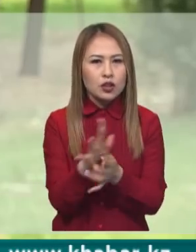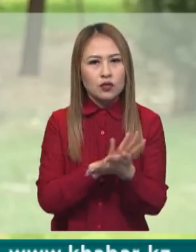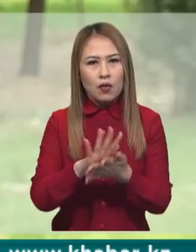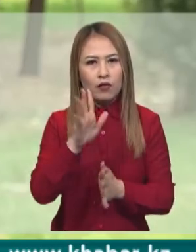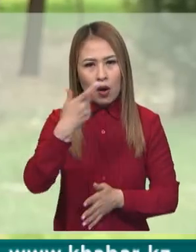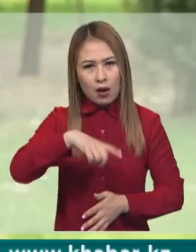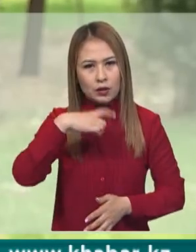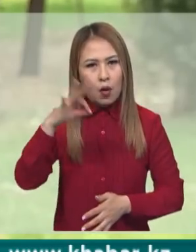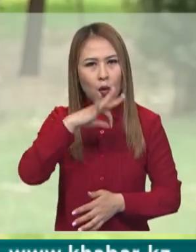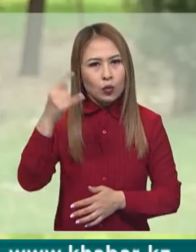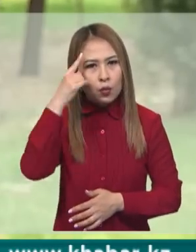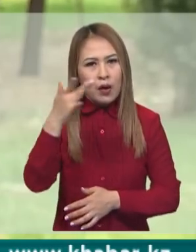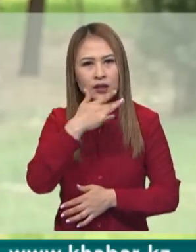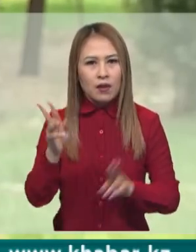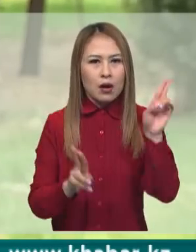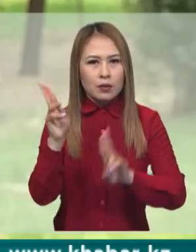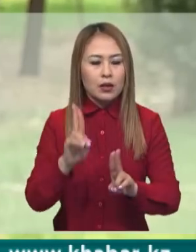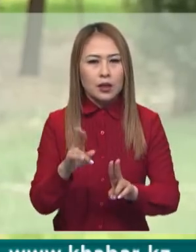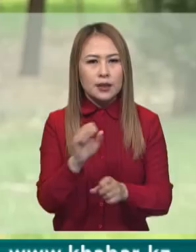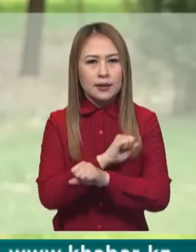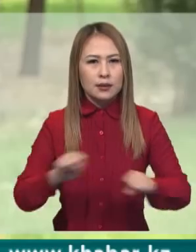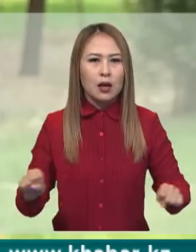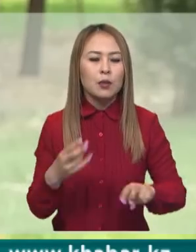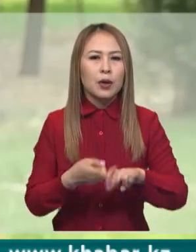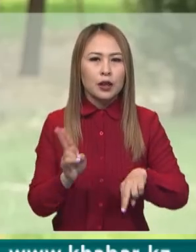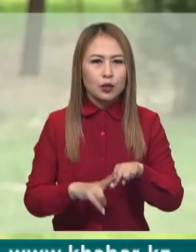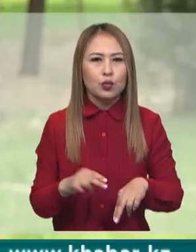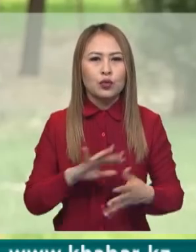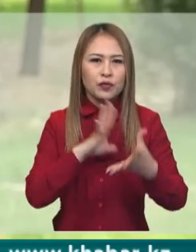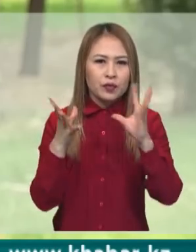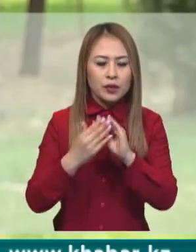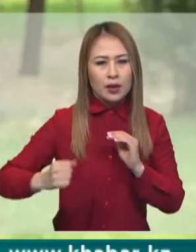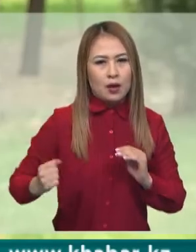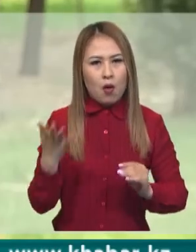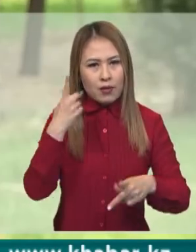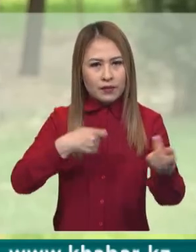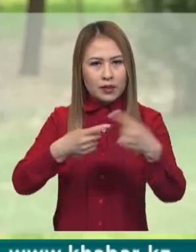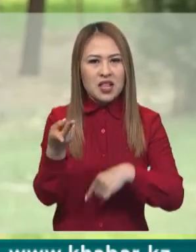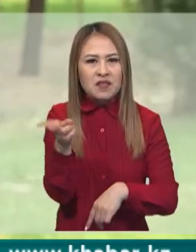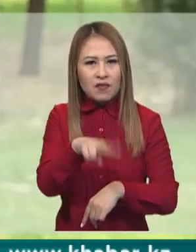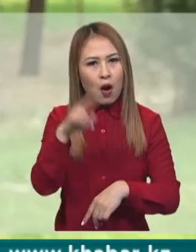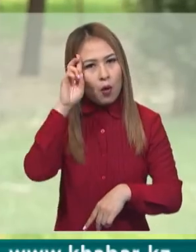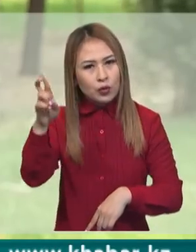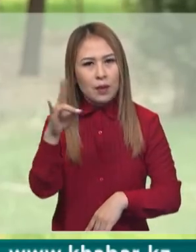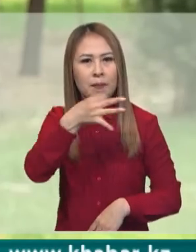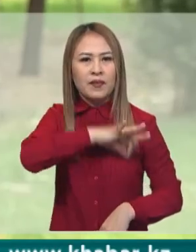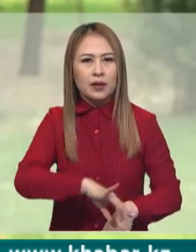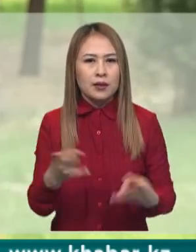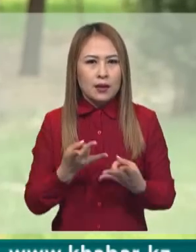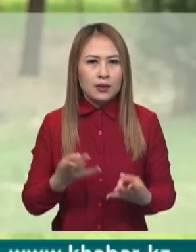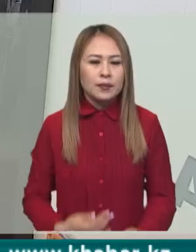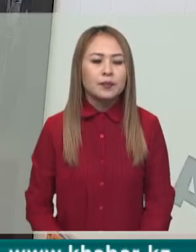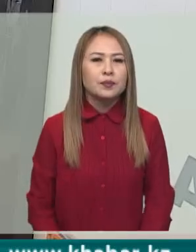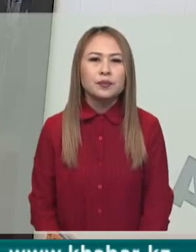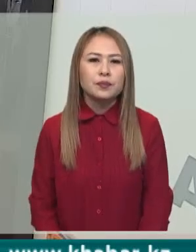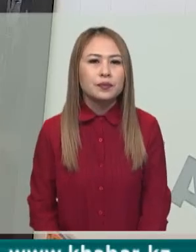өзіміздің саясатымызды жүргізіп, ережелерімізді қабылдауға шақырмаймыз. Тек осы әріптестік екі жаққа да пайдалы болса, бірлесіп жұмыс істеуді